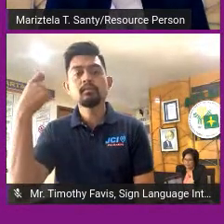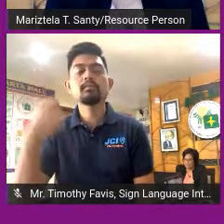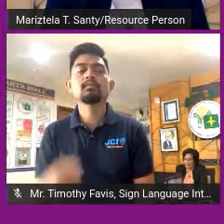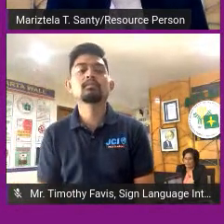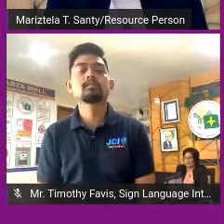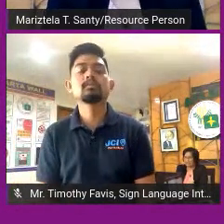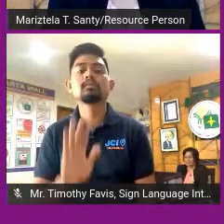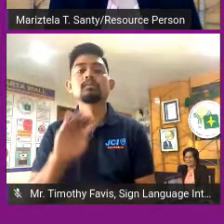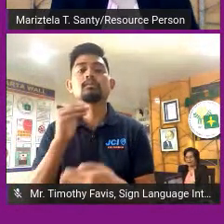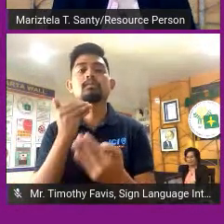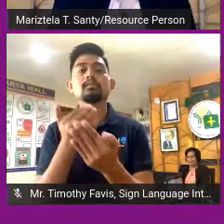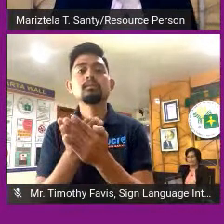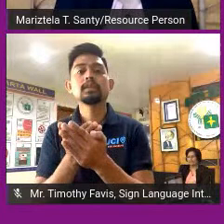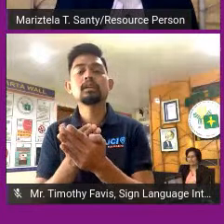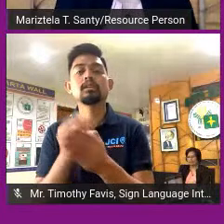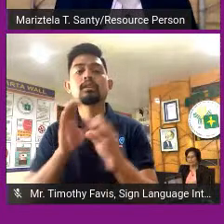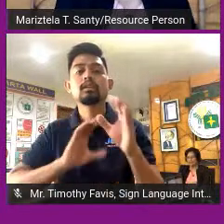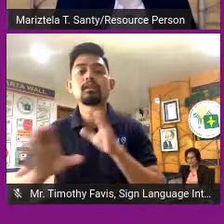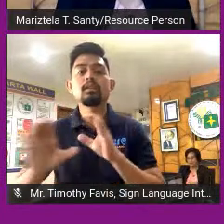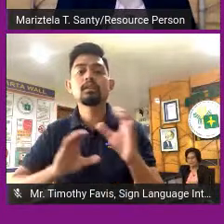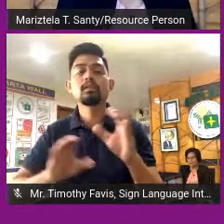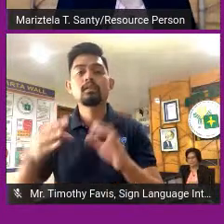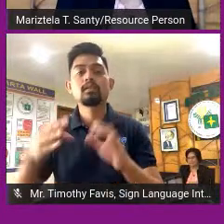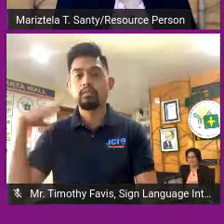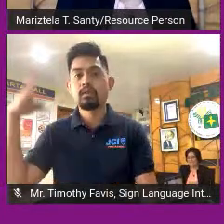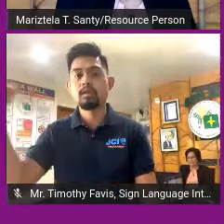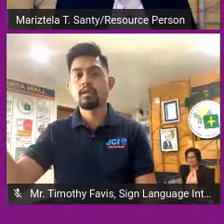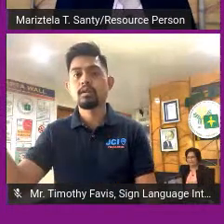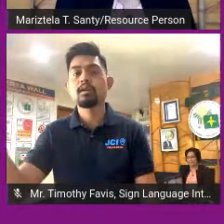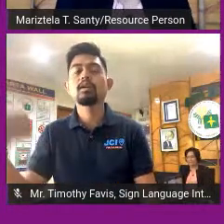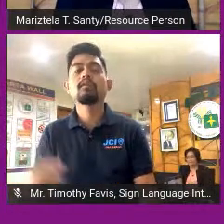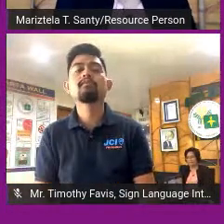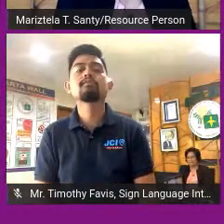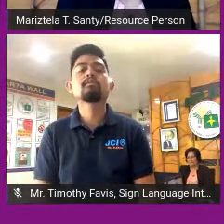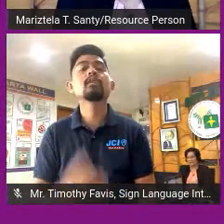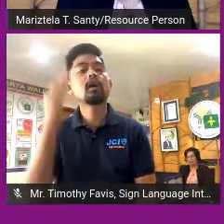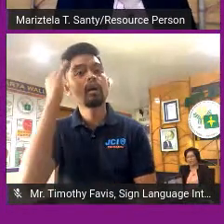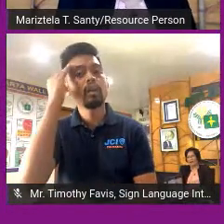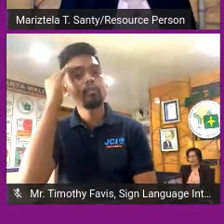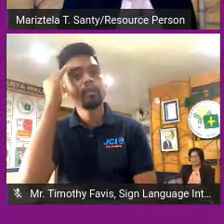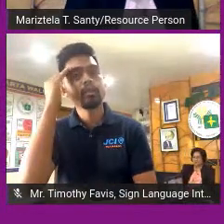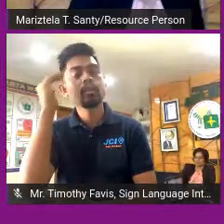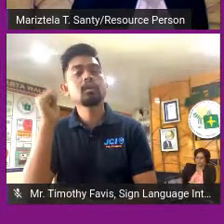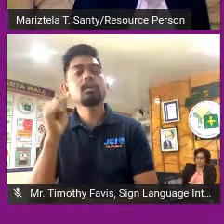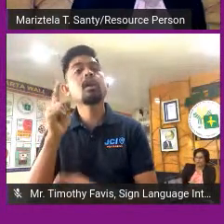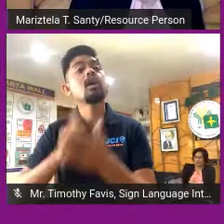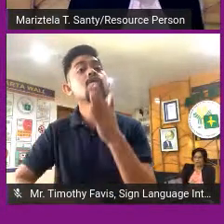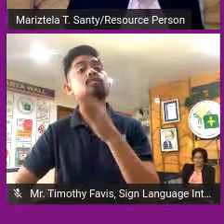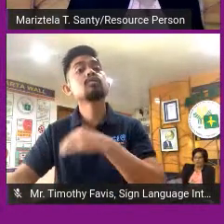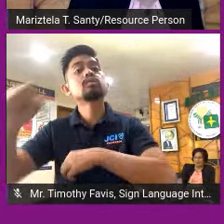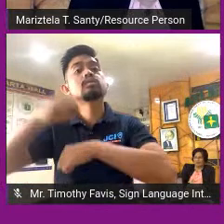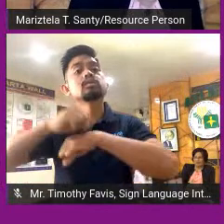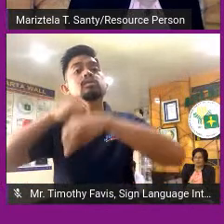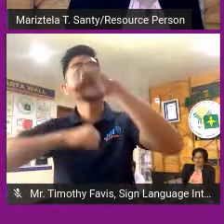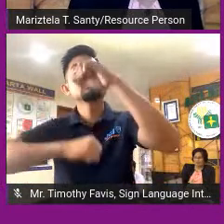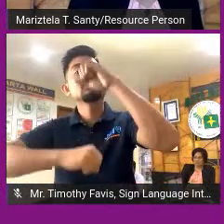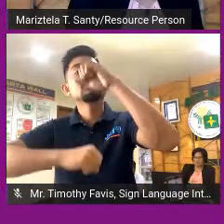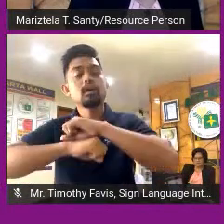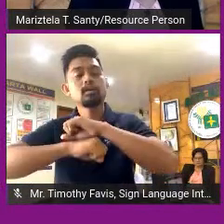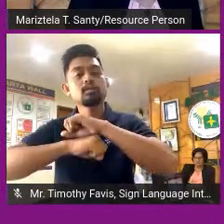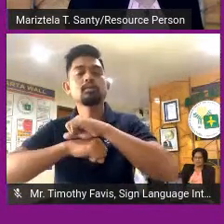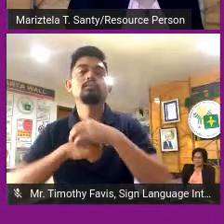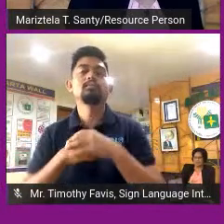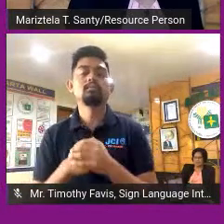sa lahat na gagawin natin sa barangay, dapat alam natin ano ba ang struktura, lalo ng